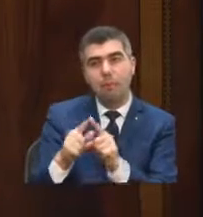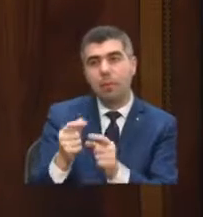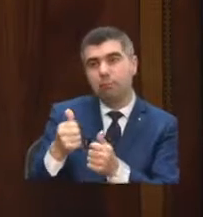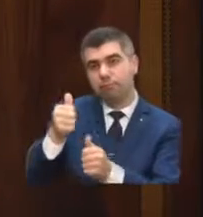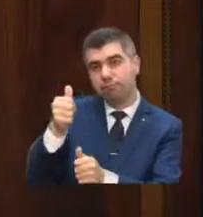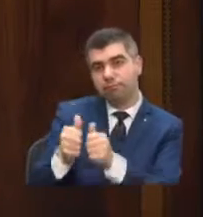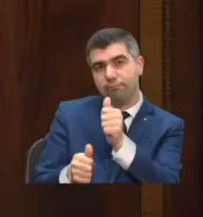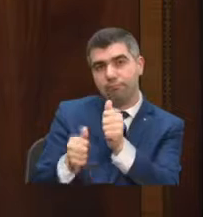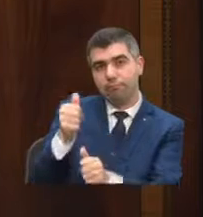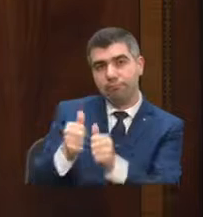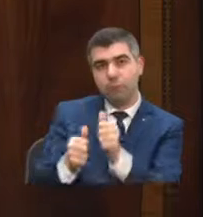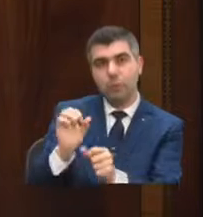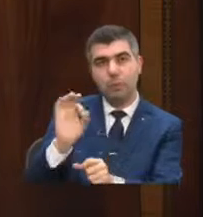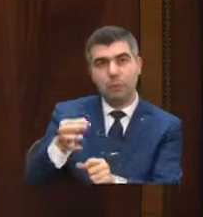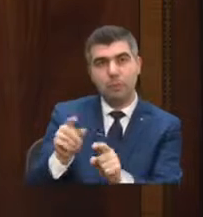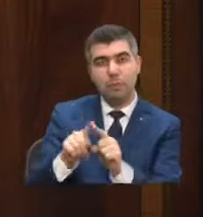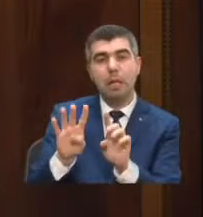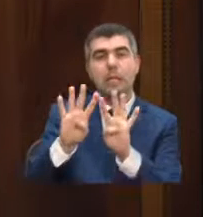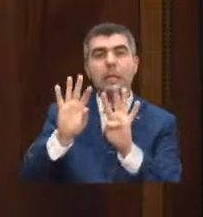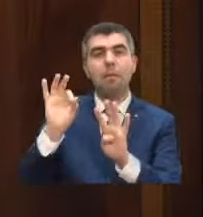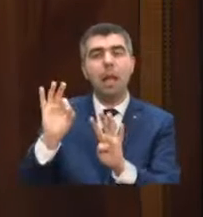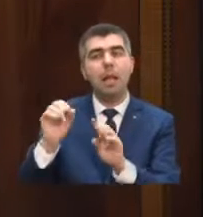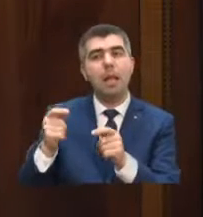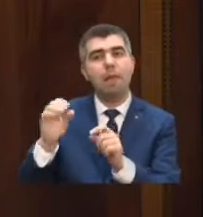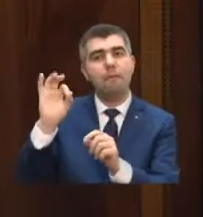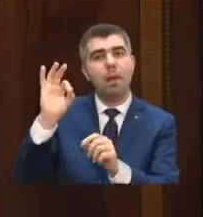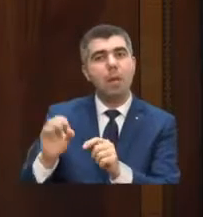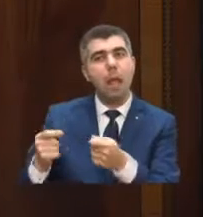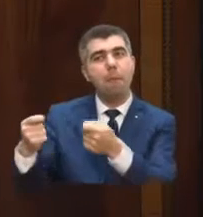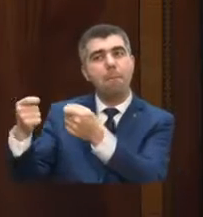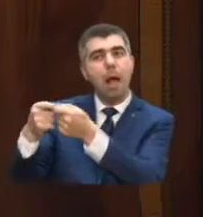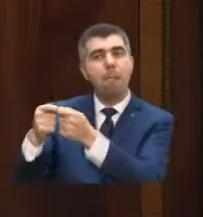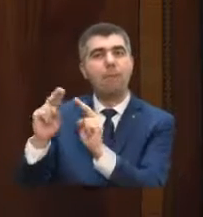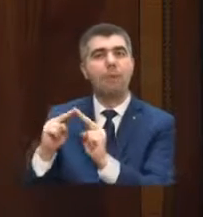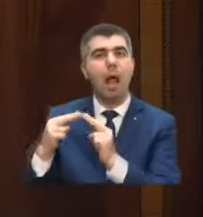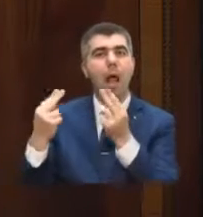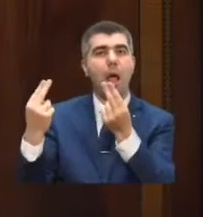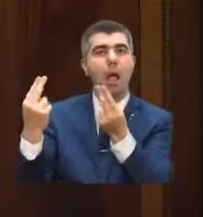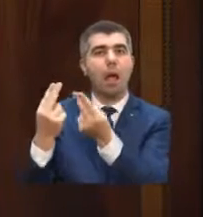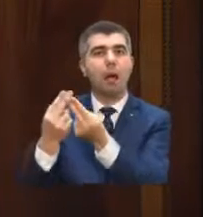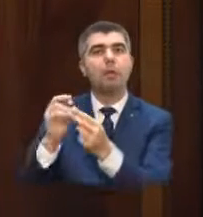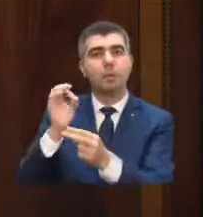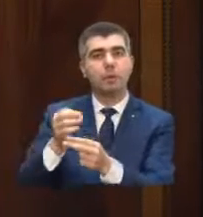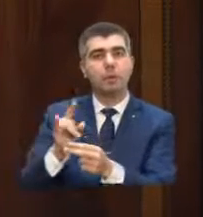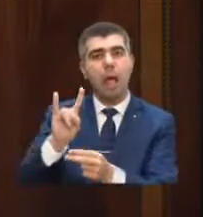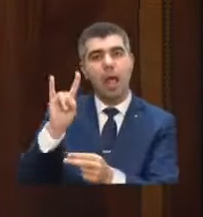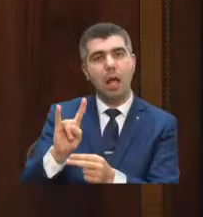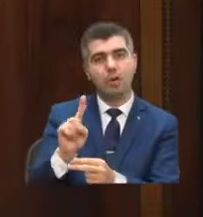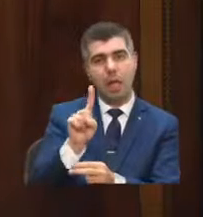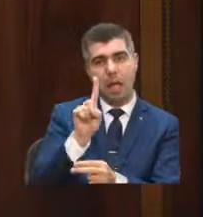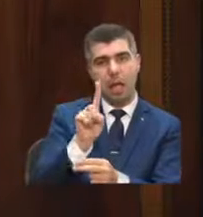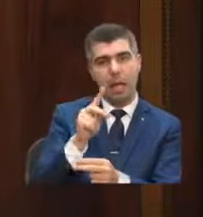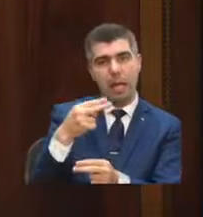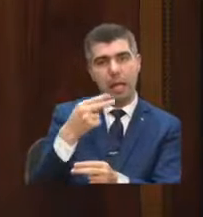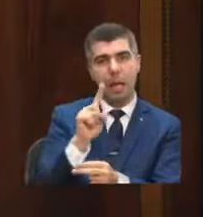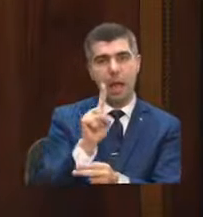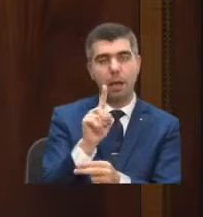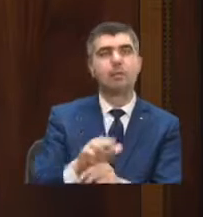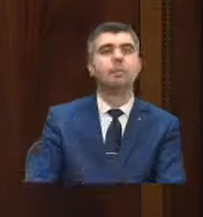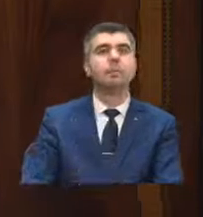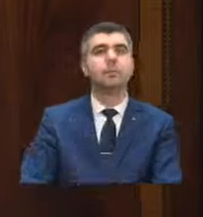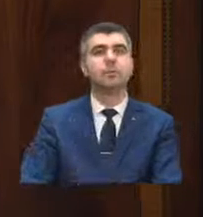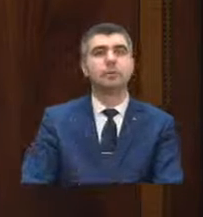بيننا بانه عندنا 80% بحال العالم بحال باقي والوضعيه في العالم ديال H1N1 هذه السنه.